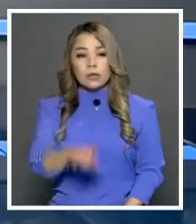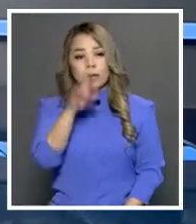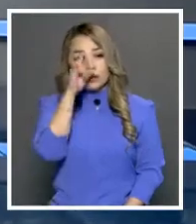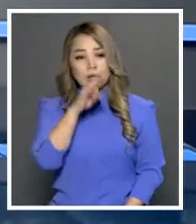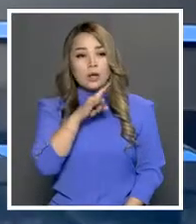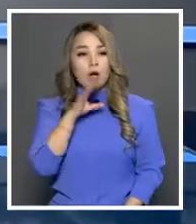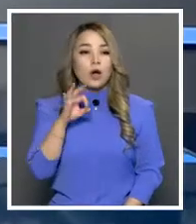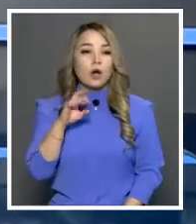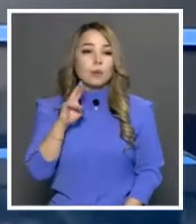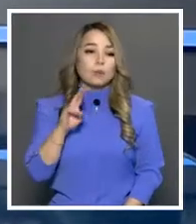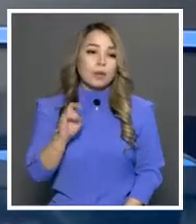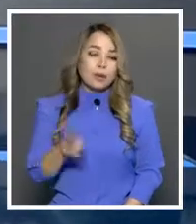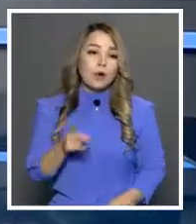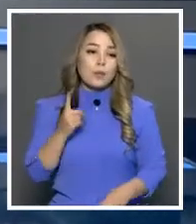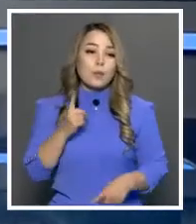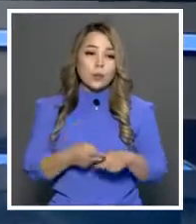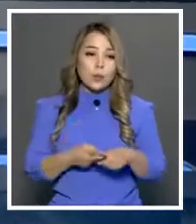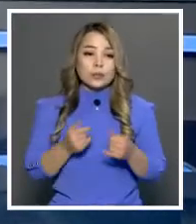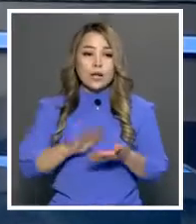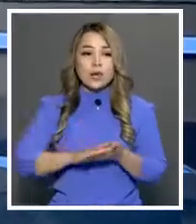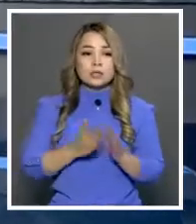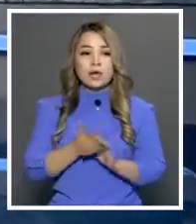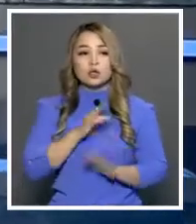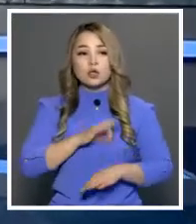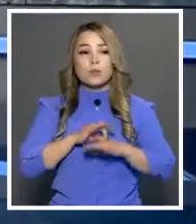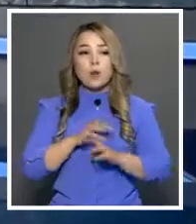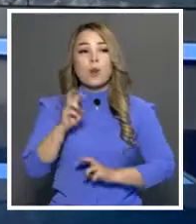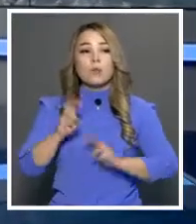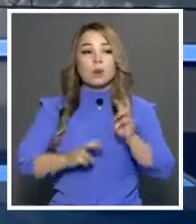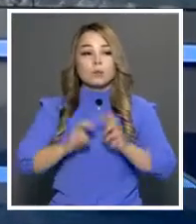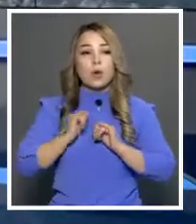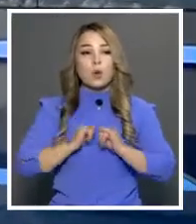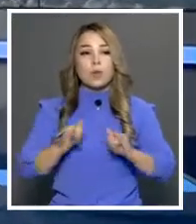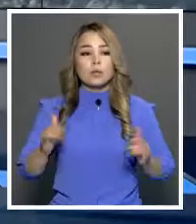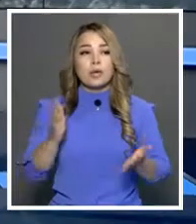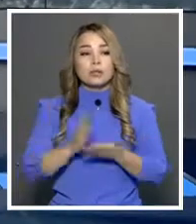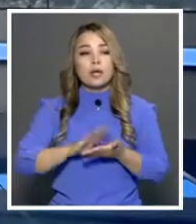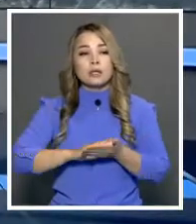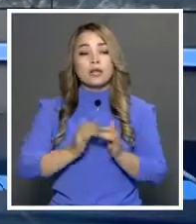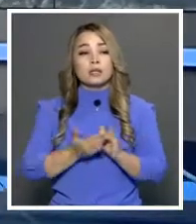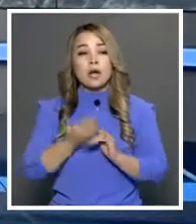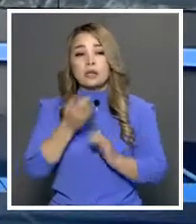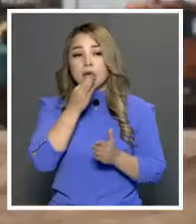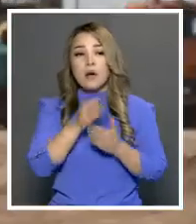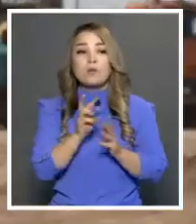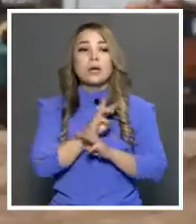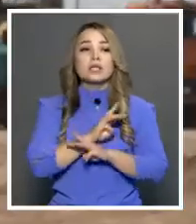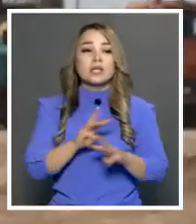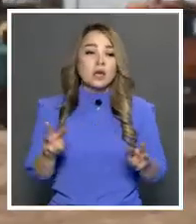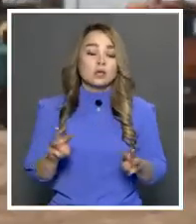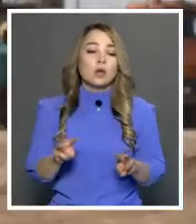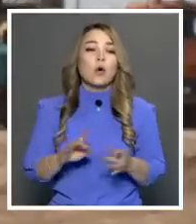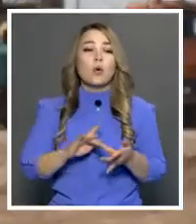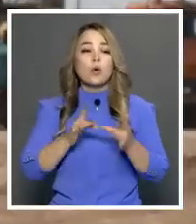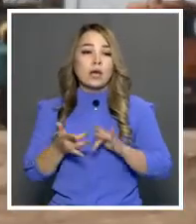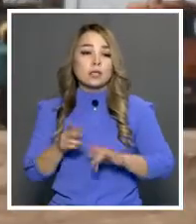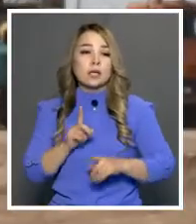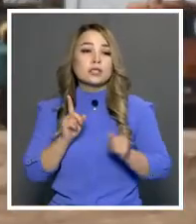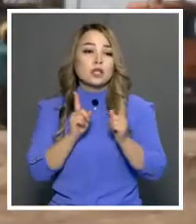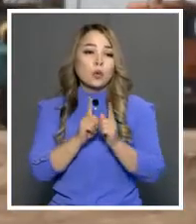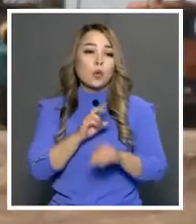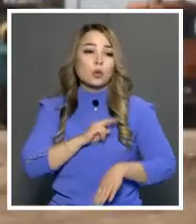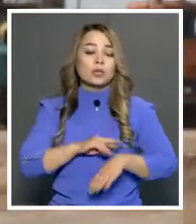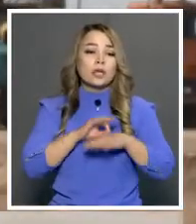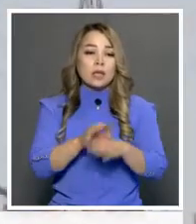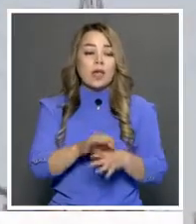Қазақстан ОПЕК плюс келісімі аясында мұнай өндіруді арттырады. Бүгін ОПЕК плюс келісіміне мүшелердің министрлері онлайн кездесу өткізіп, оған